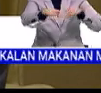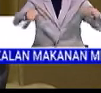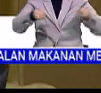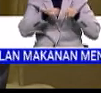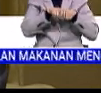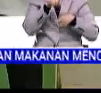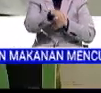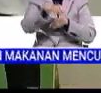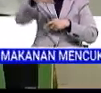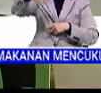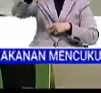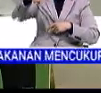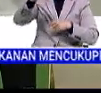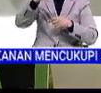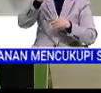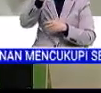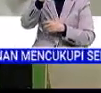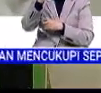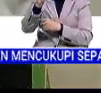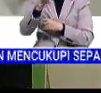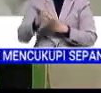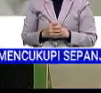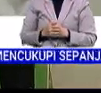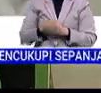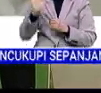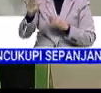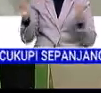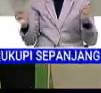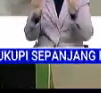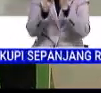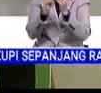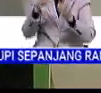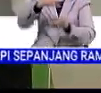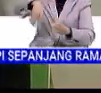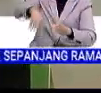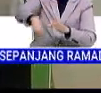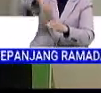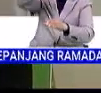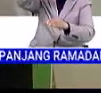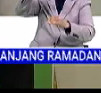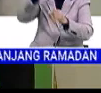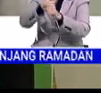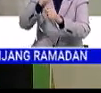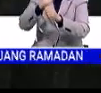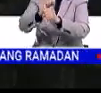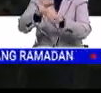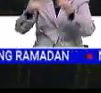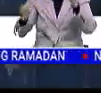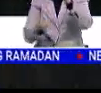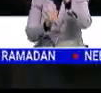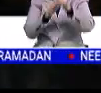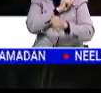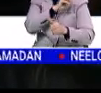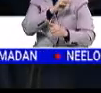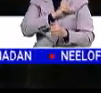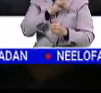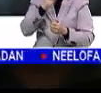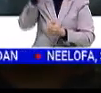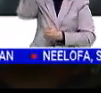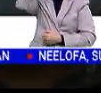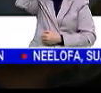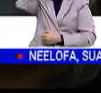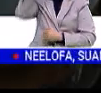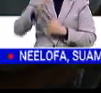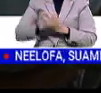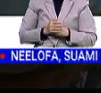pusat kualiti alam. Beliau ditemui pada majlis cabutan undi kerja-kerja di bawah kementerian berkenaan di Kota Baru,